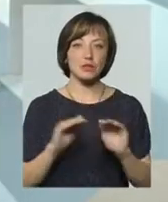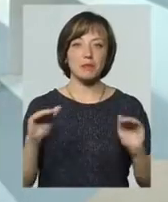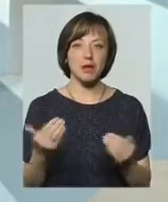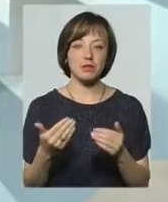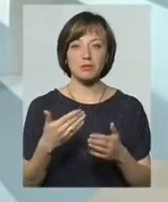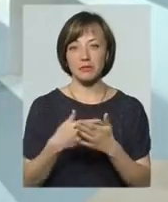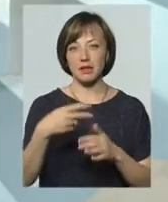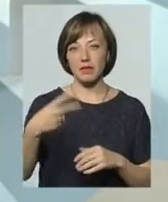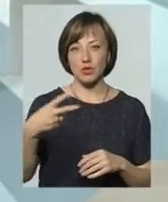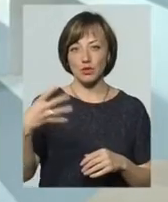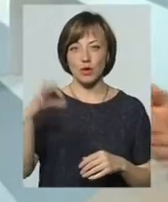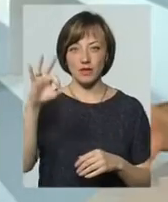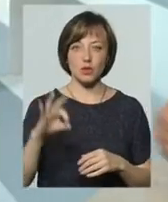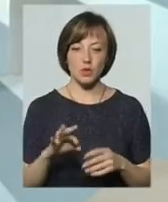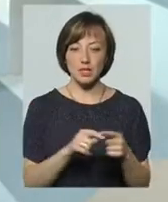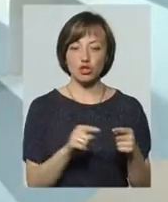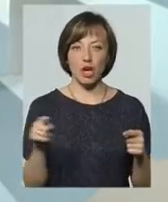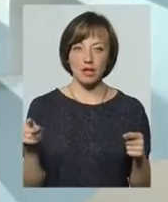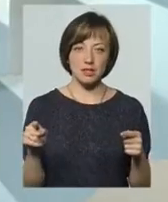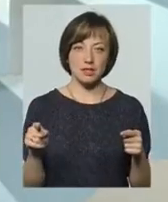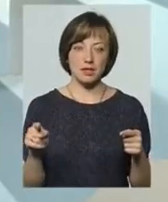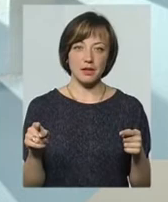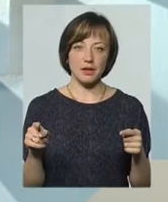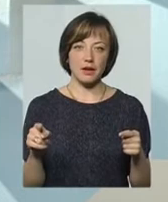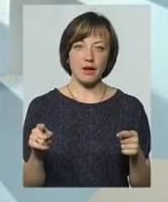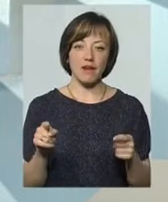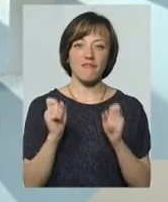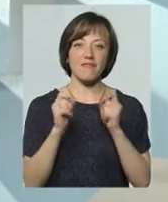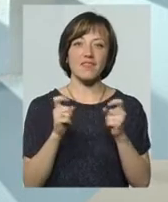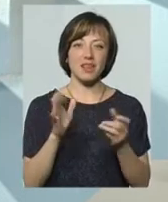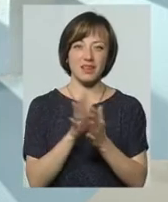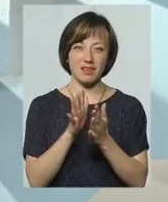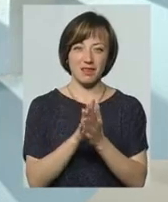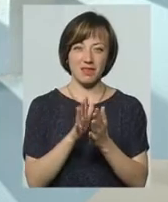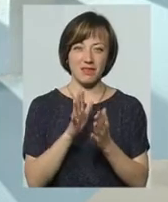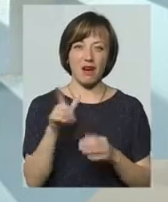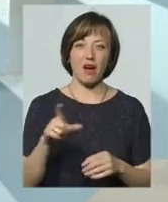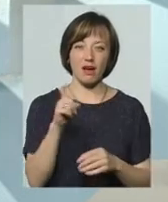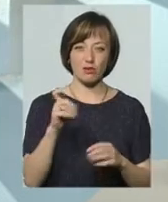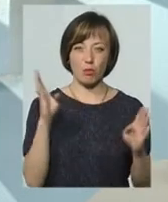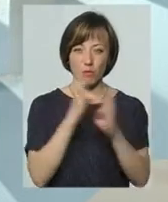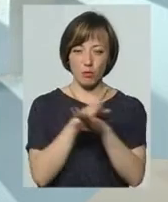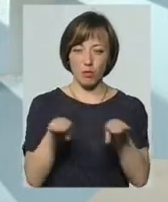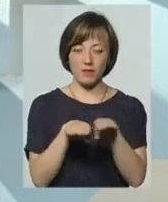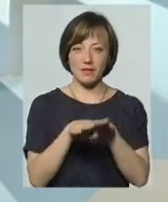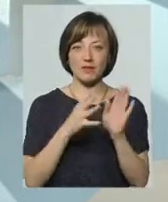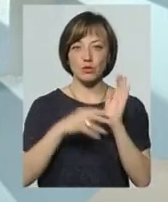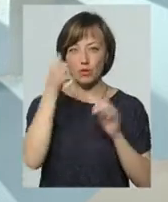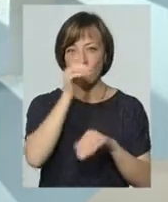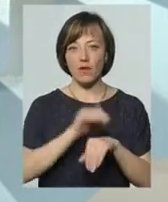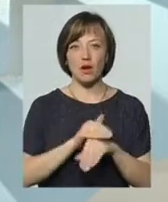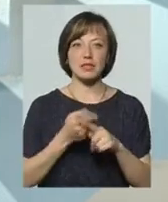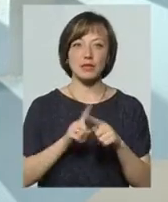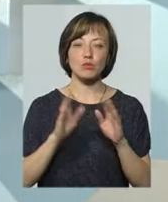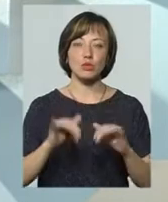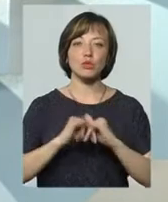там 20-40% за певний час викидів у співвідношенні з 90-м роком, але це по факту буде зростання,